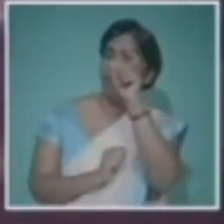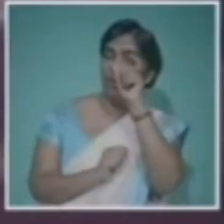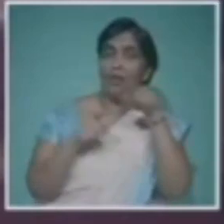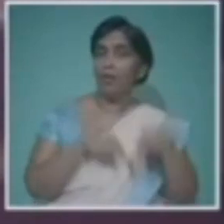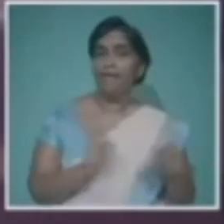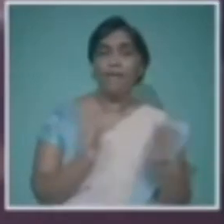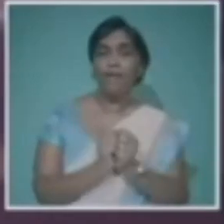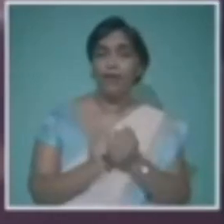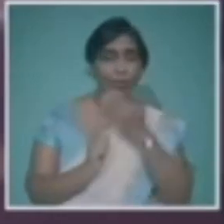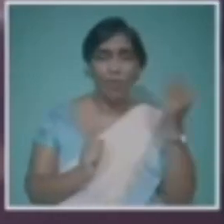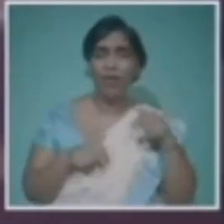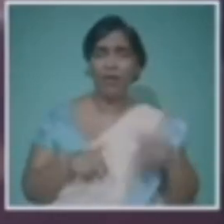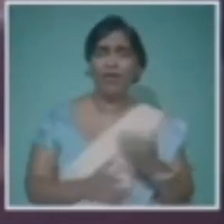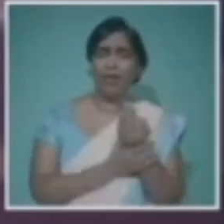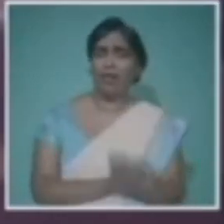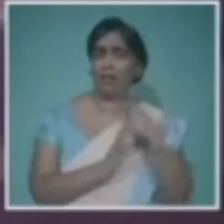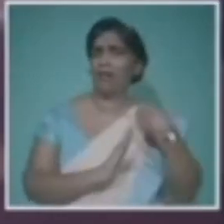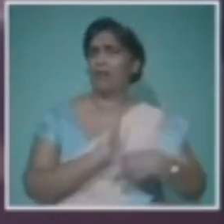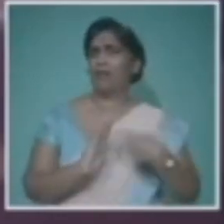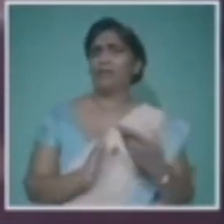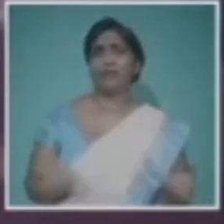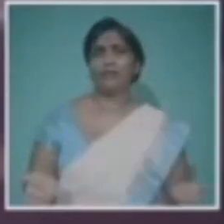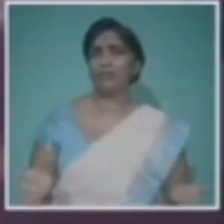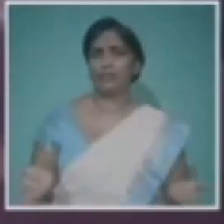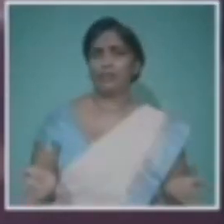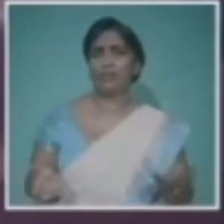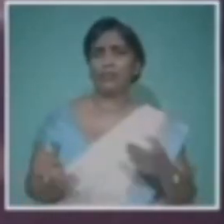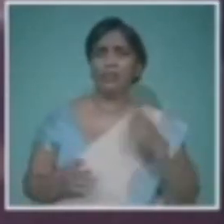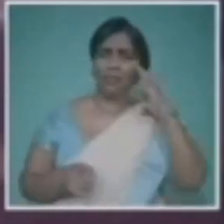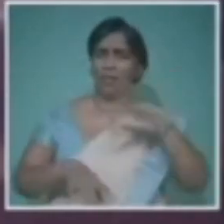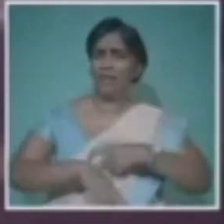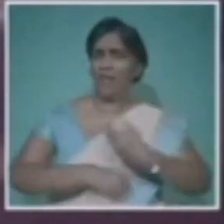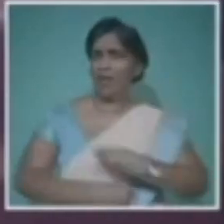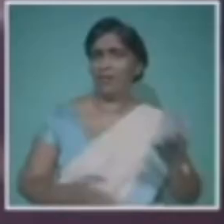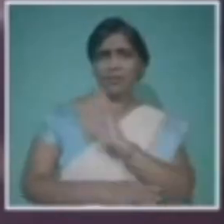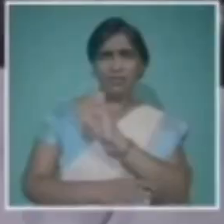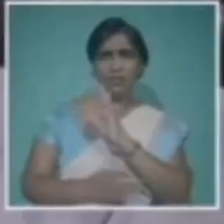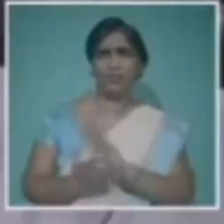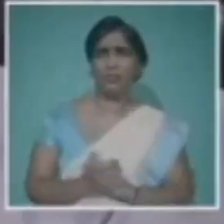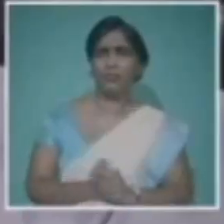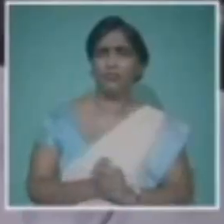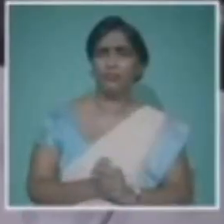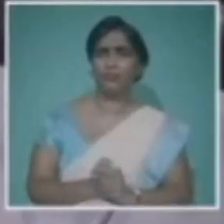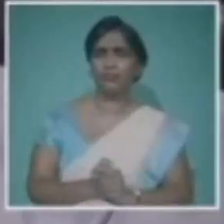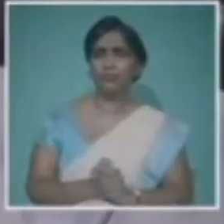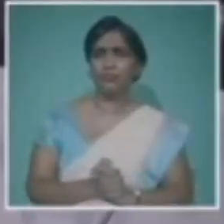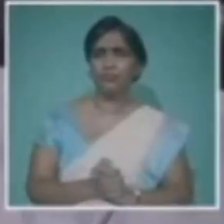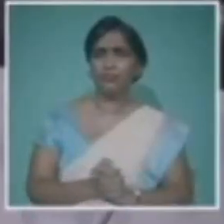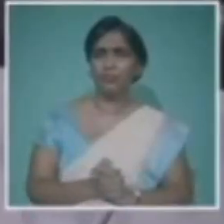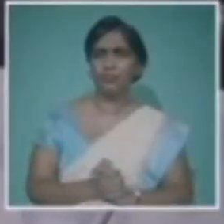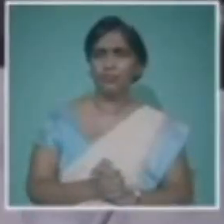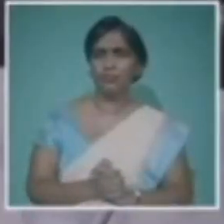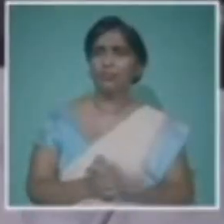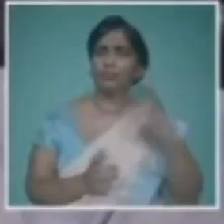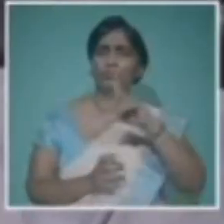මෙහෙ කරන්න පුළුවන්ද? මේ රට දැන් හිඟන රටක් වෙලා තියෙන්නේ. බොහොම සිතේ ඔබතුමා. එකන්ද වෙලාවල් නාස්ති කරන්න එපා. ඔබට උත්තරයක් දෙන්න පුළුවන්. හරිද?